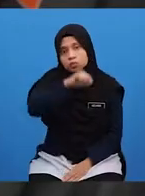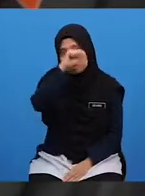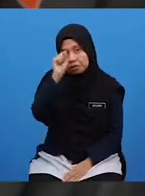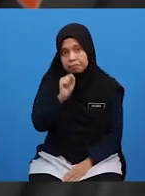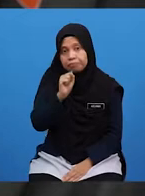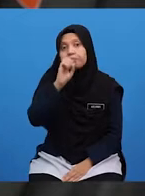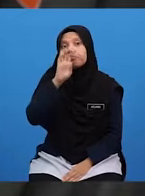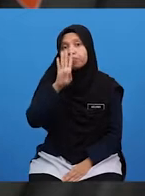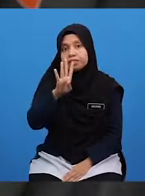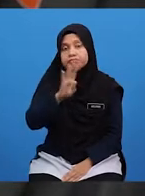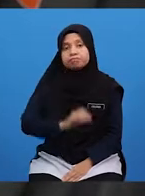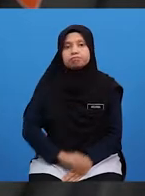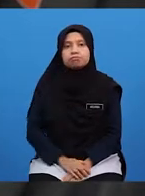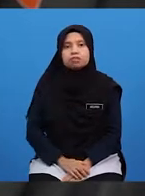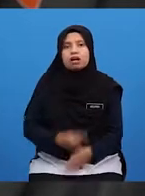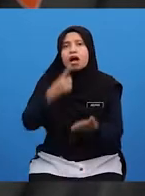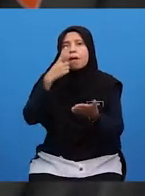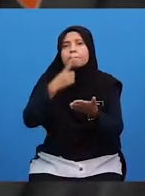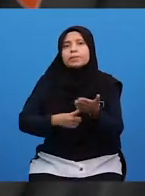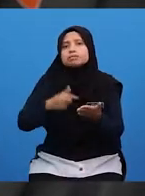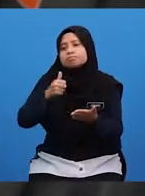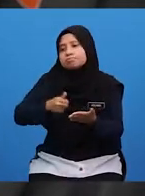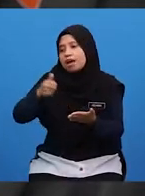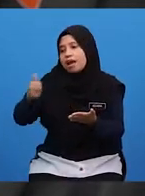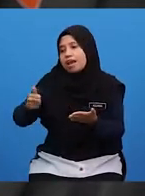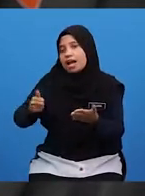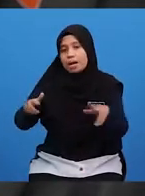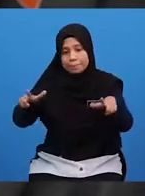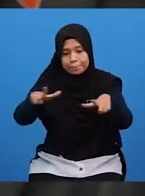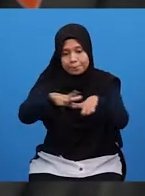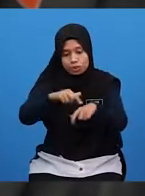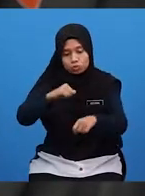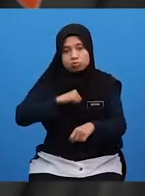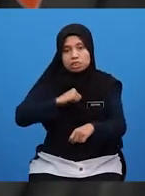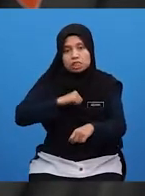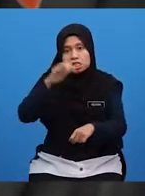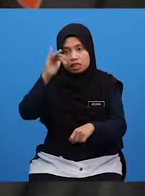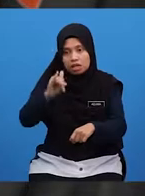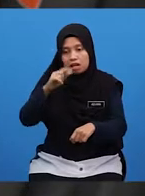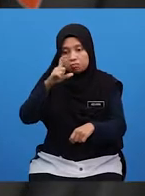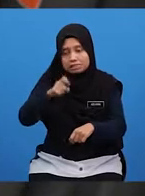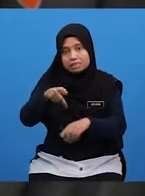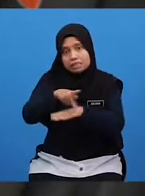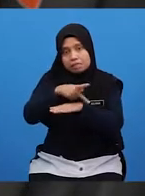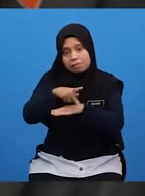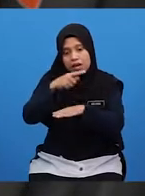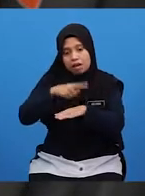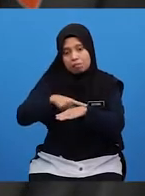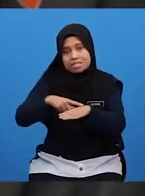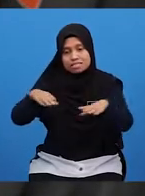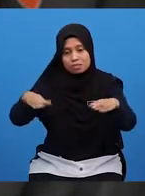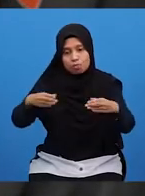Soalan keempat. Apakah peralatan pelindung diri yang harus dipakai semasa